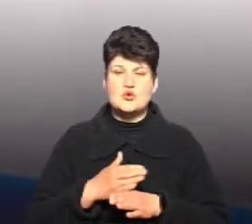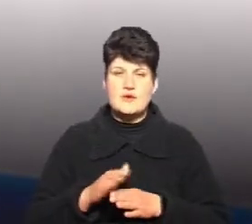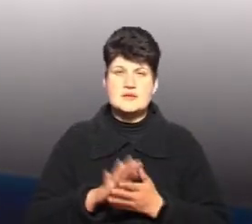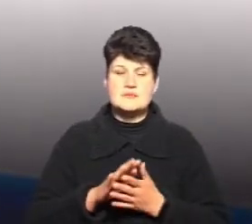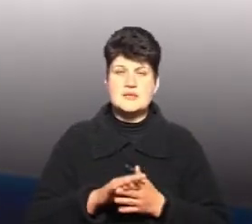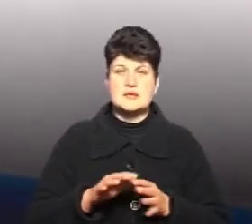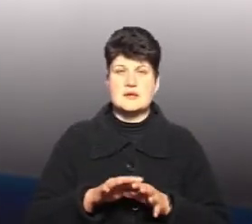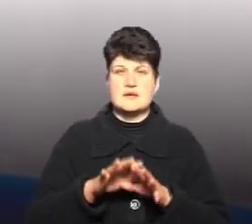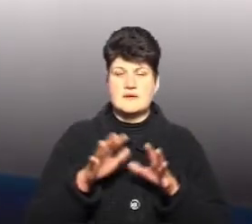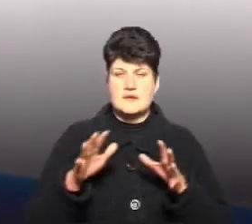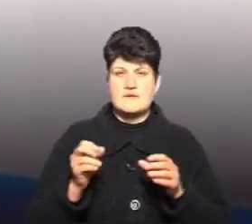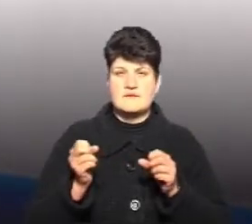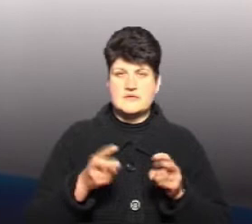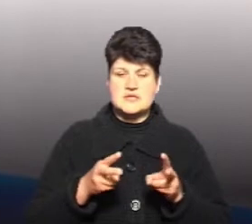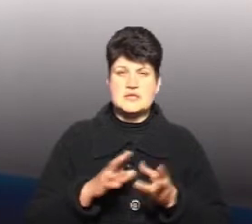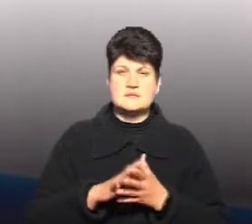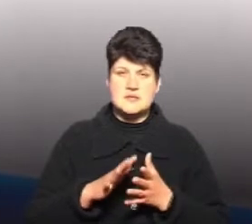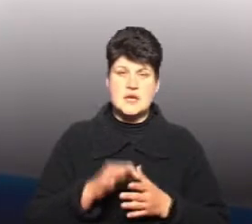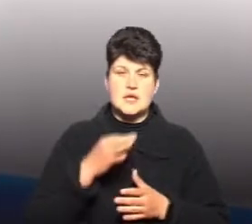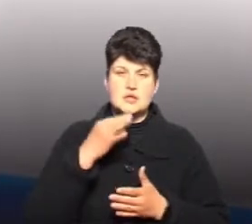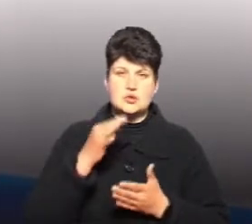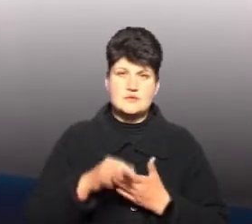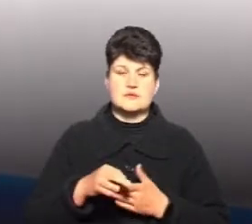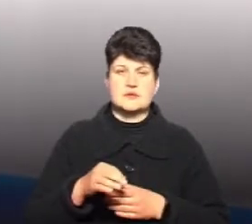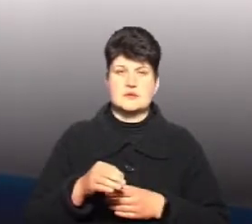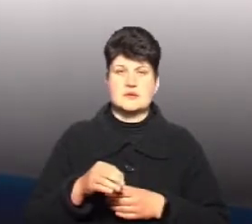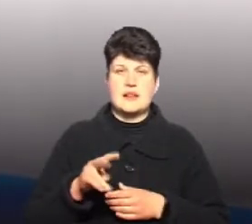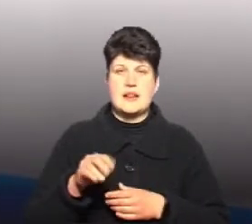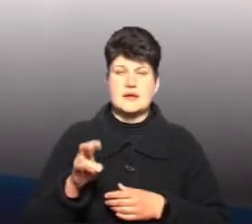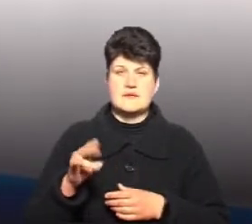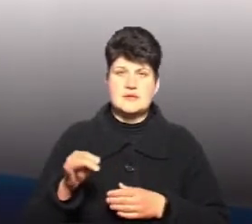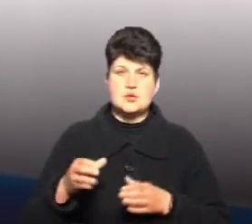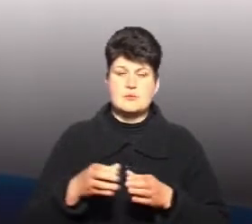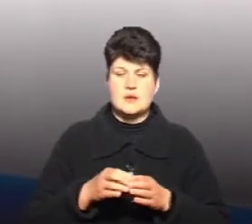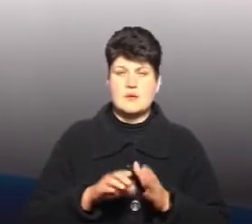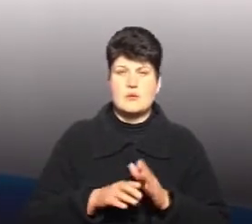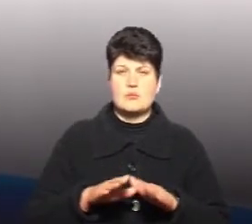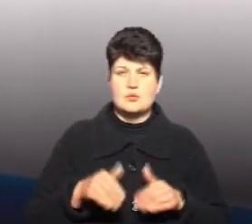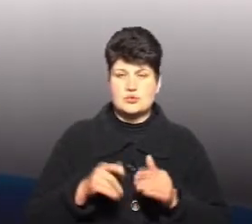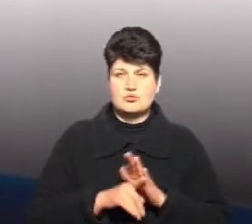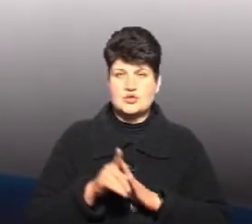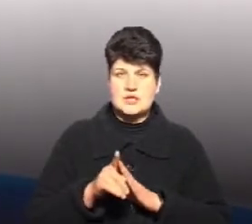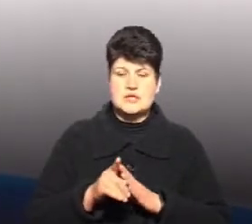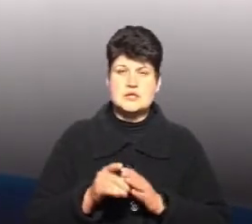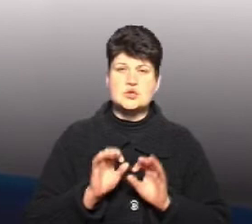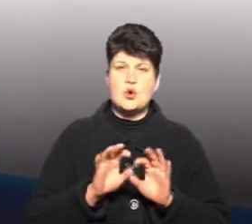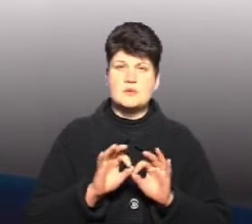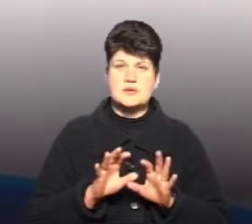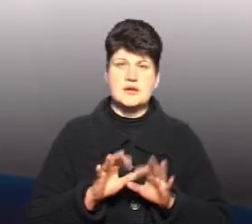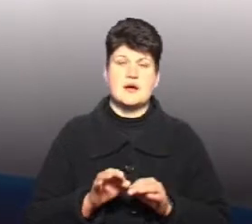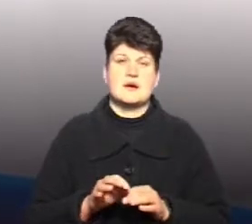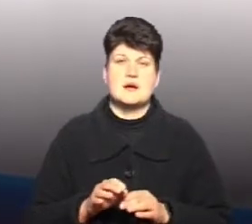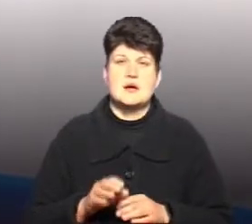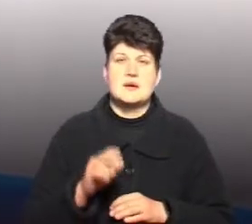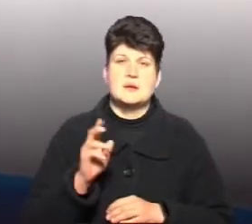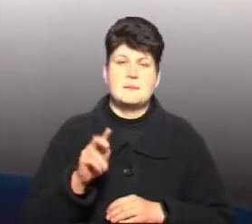досвід Лановецької громади. Ось так ми назвали нашу розмову. Я пропоную почати з коментаря Софії Близнюк, заступниці директора департаменту, начальниці управління